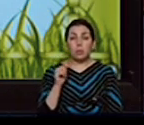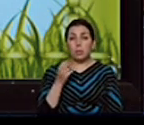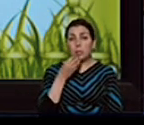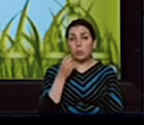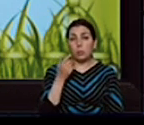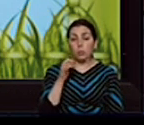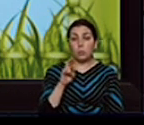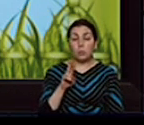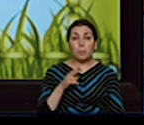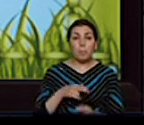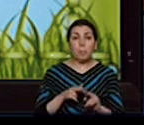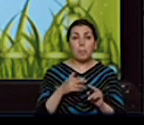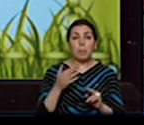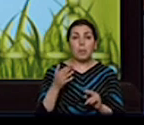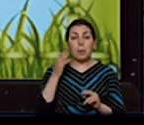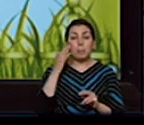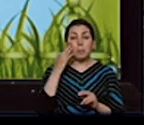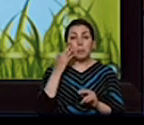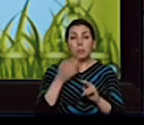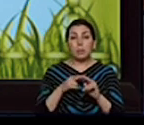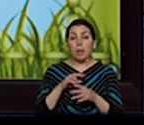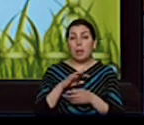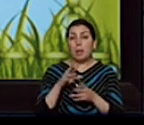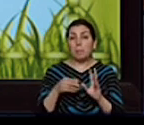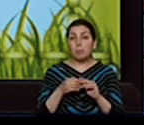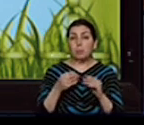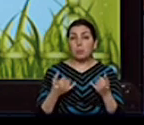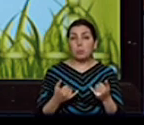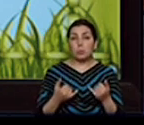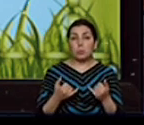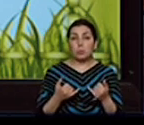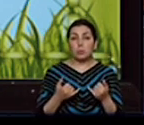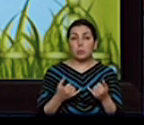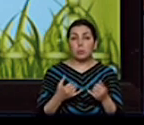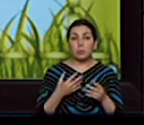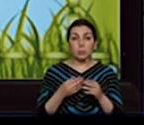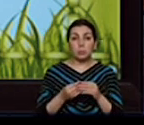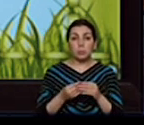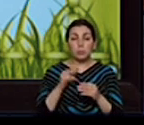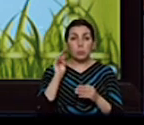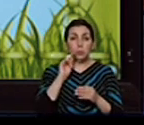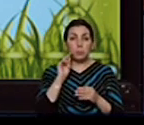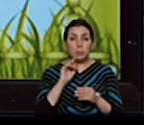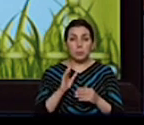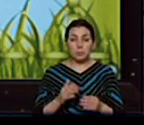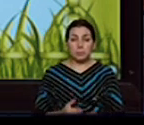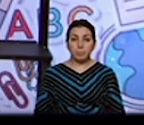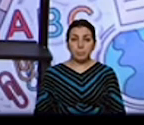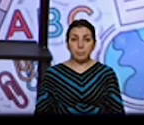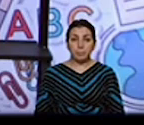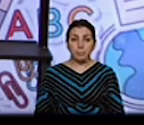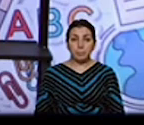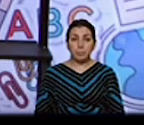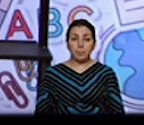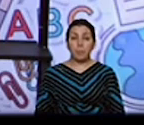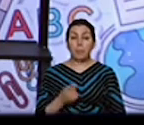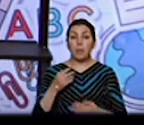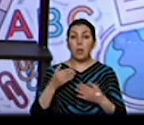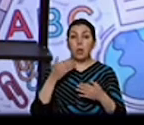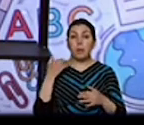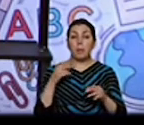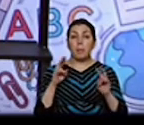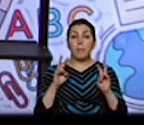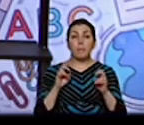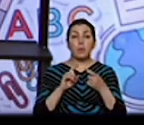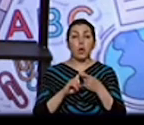gulbeyor. Mana shu bilimlarimizni sizlar bilan bugun o'rtoqlashamiz va o'qib o'rganamiz. Lekin oldingi